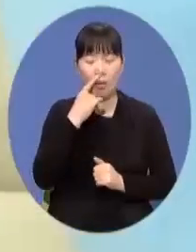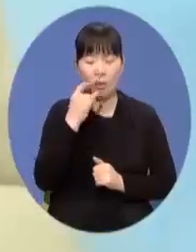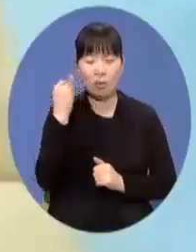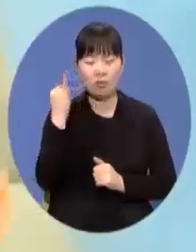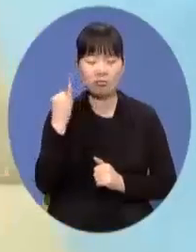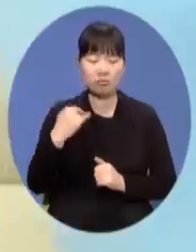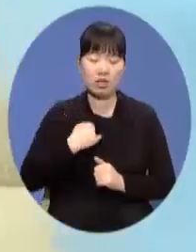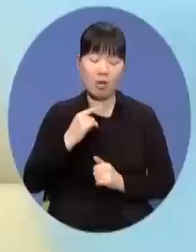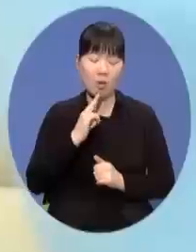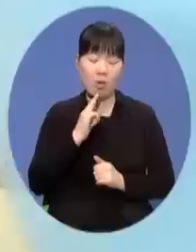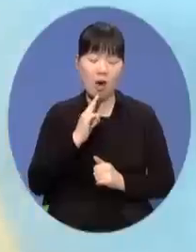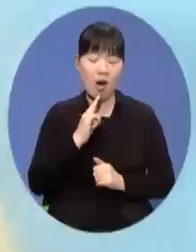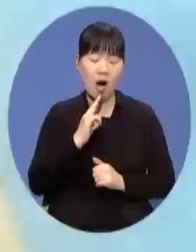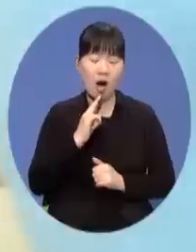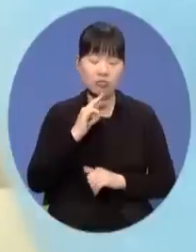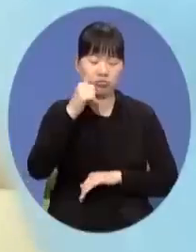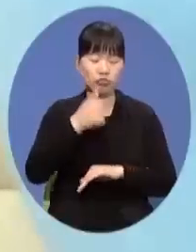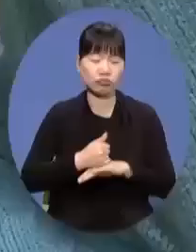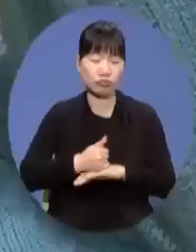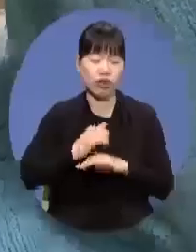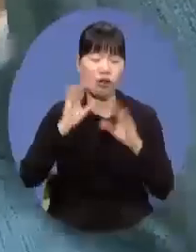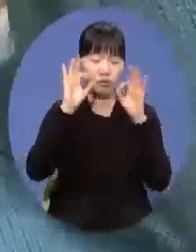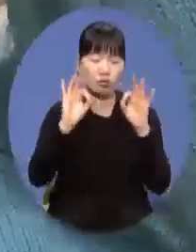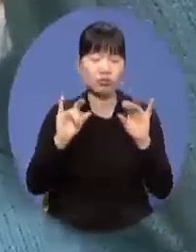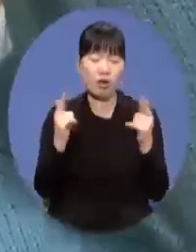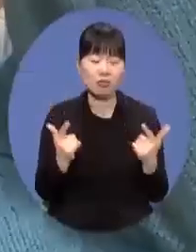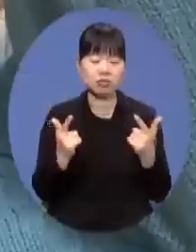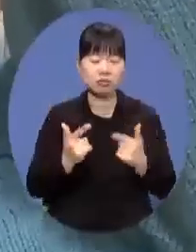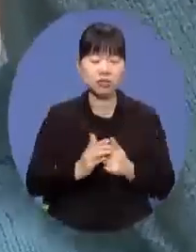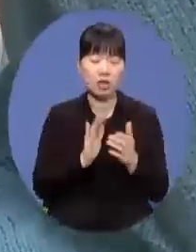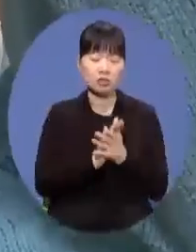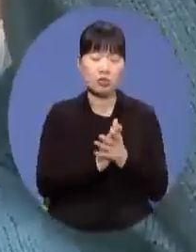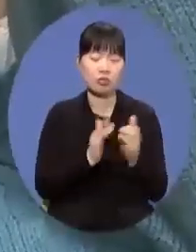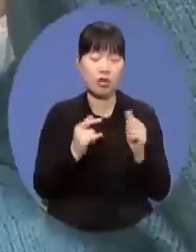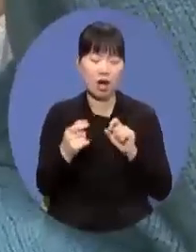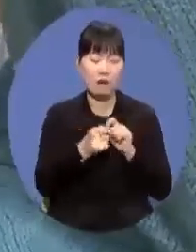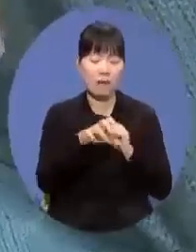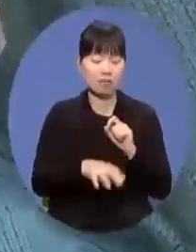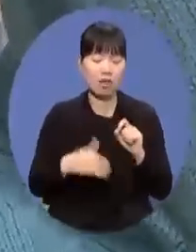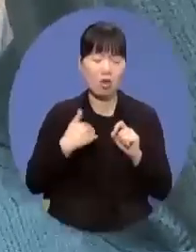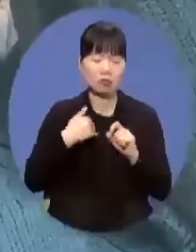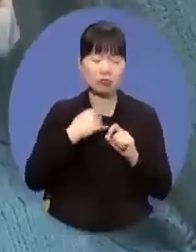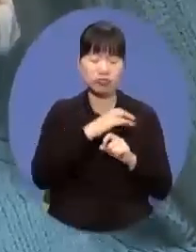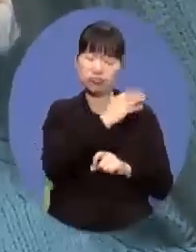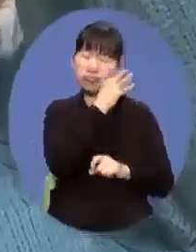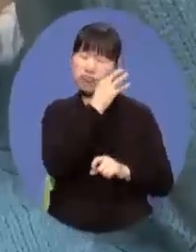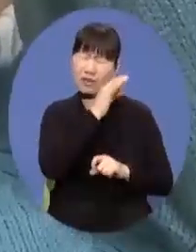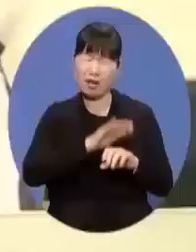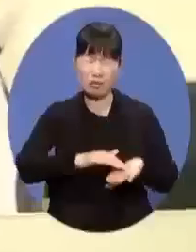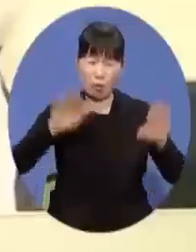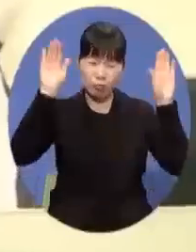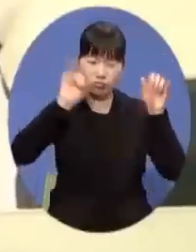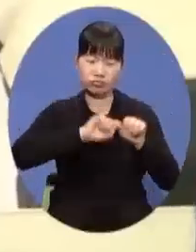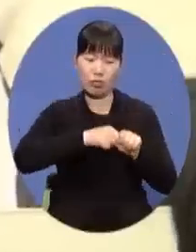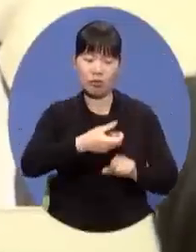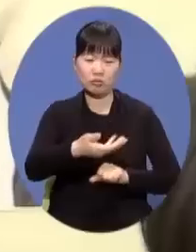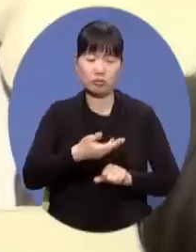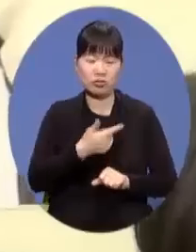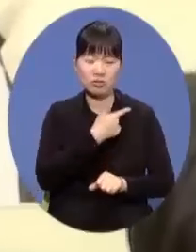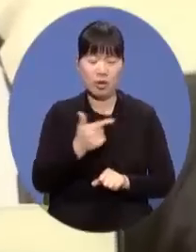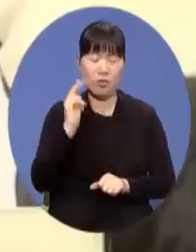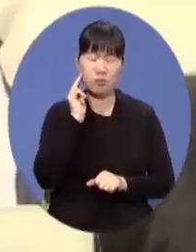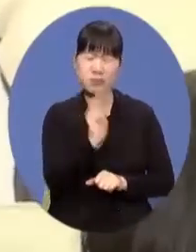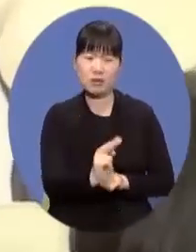엄마는 내 말도 끝까지 안 들어보고 친구 앞에서 부끄럽게 손들게 얘기하고 너무해.